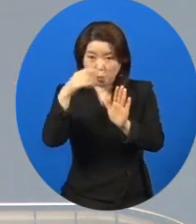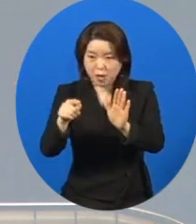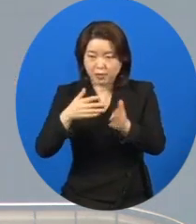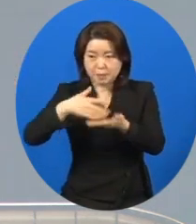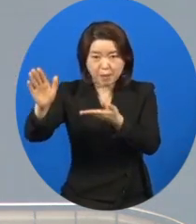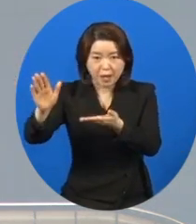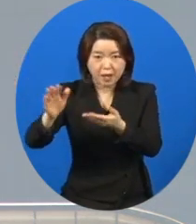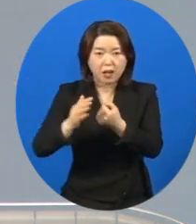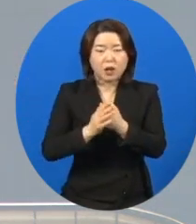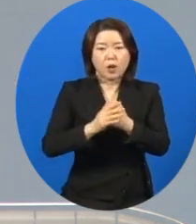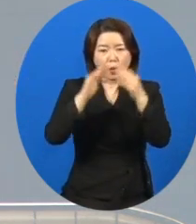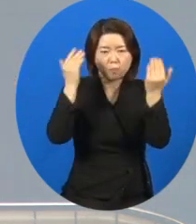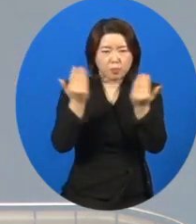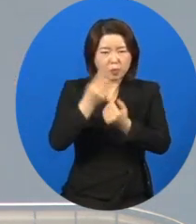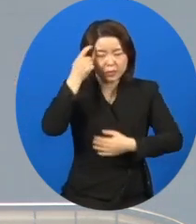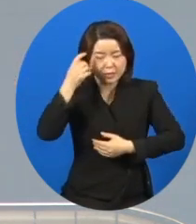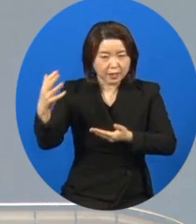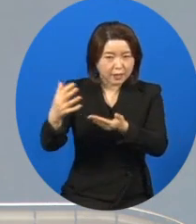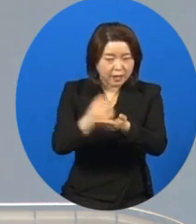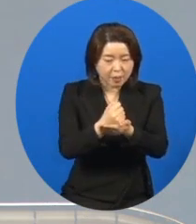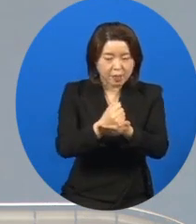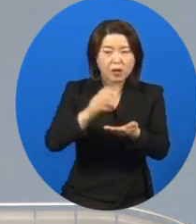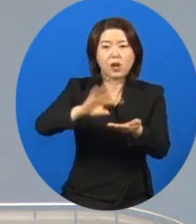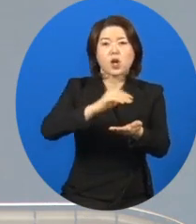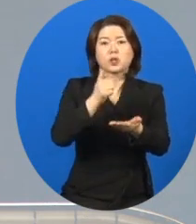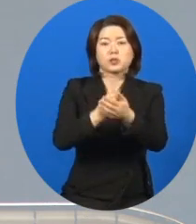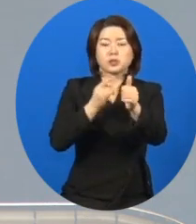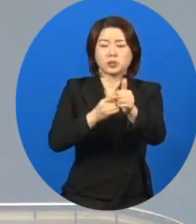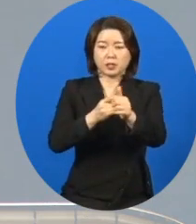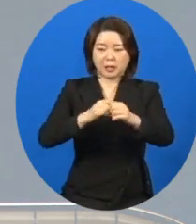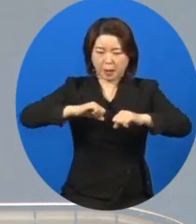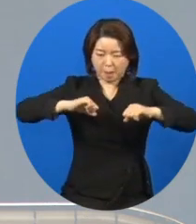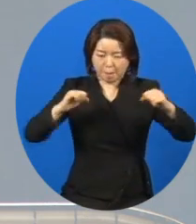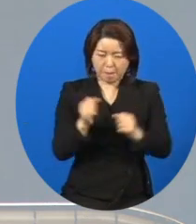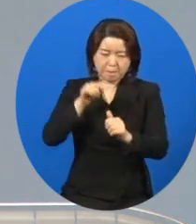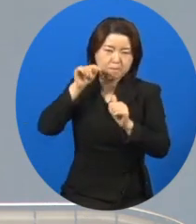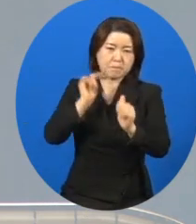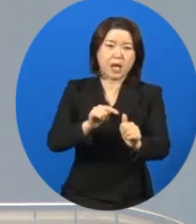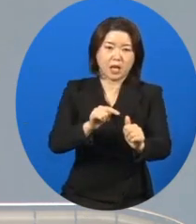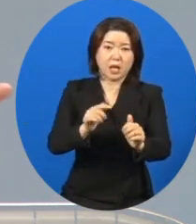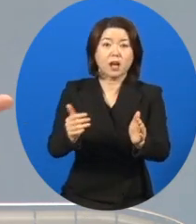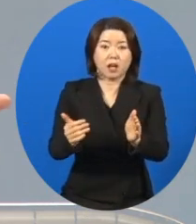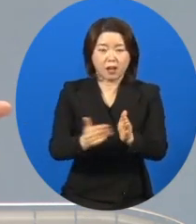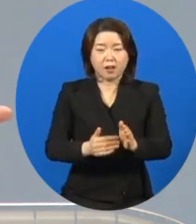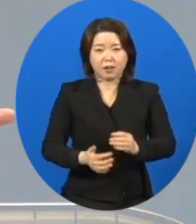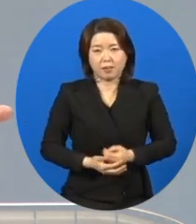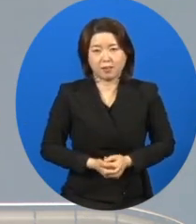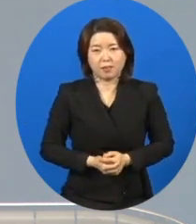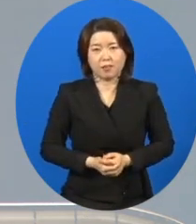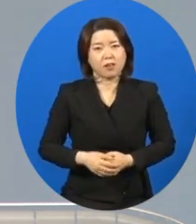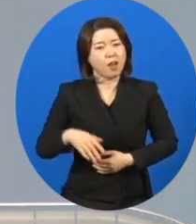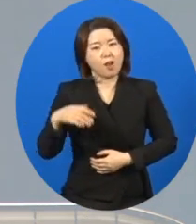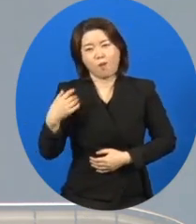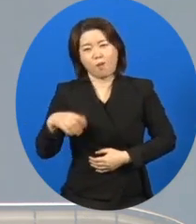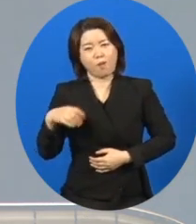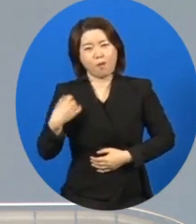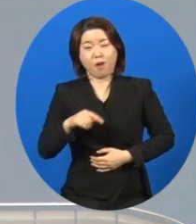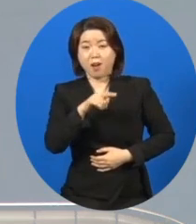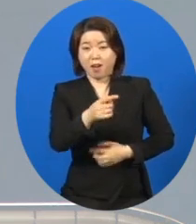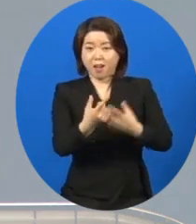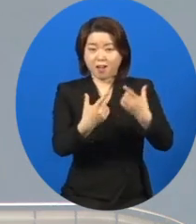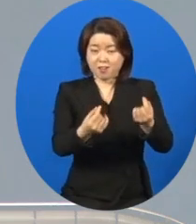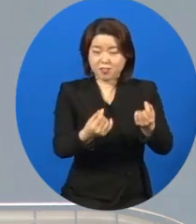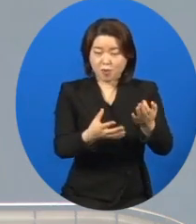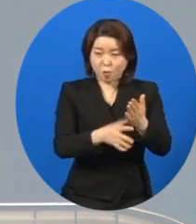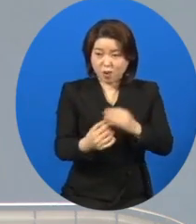모든 생각을 사로잡아 그리스도께 복종시켰다는 거예요. 와, 정말 그런 무기가